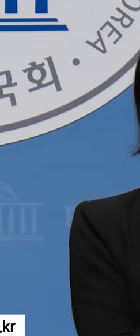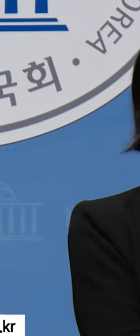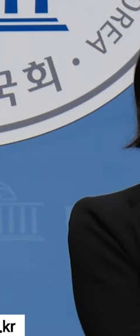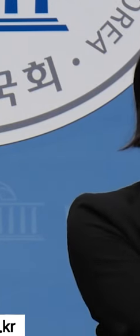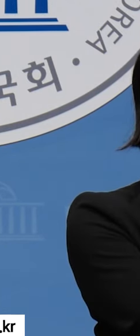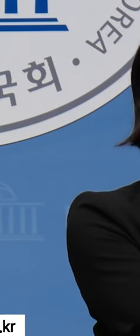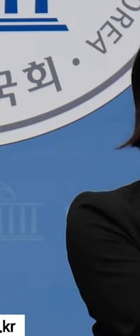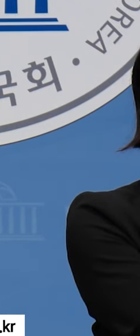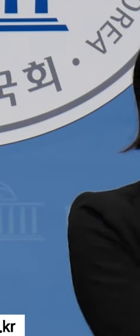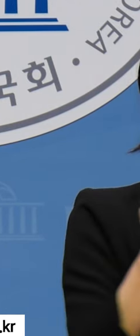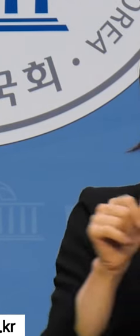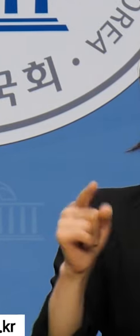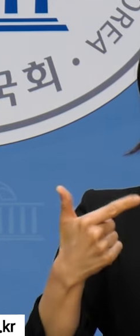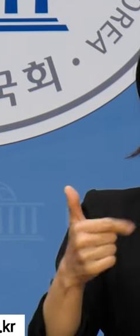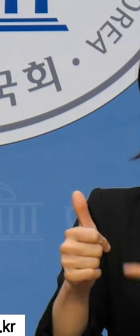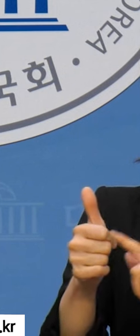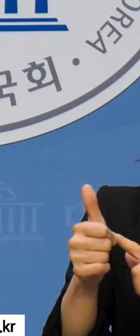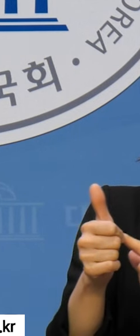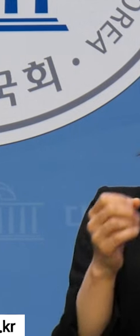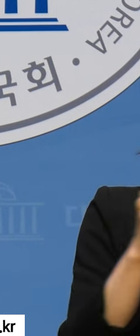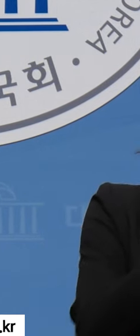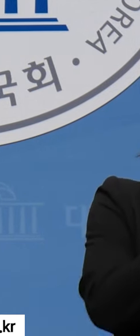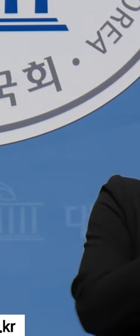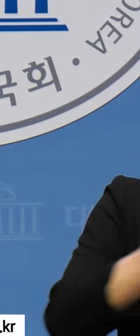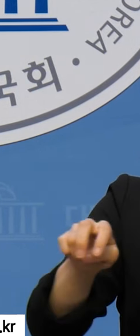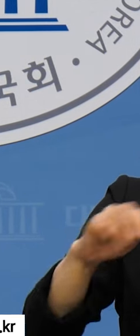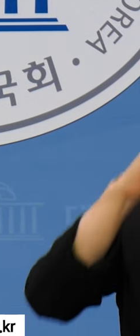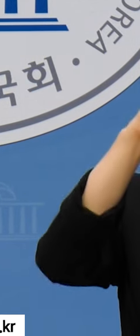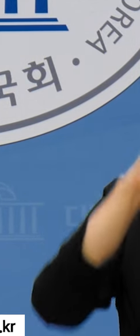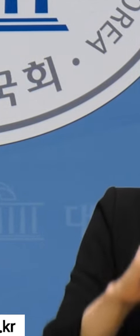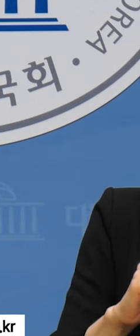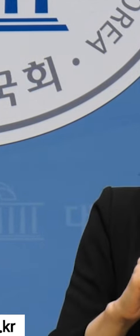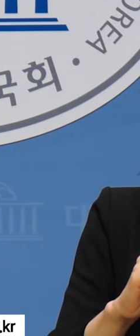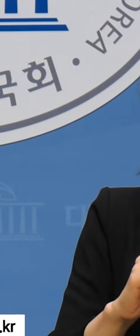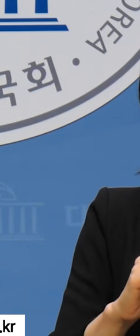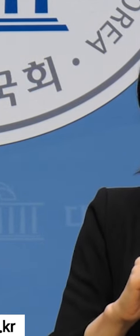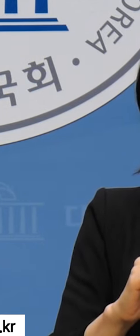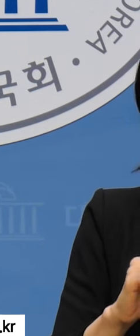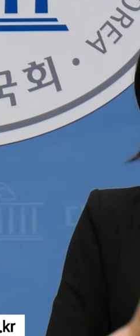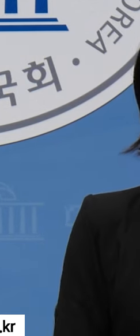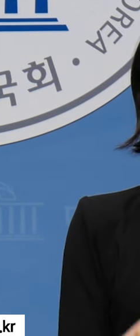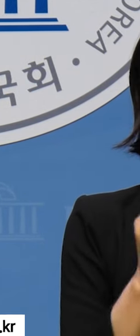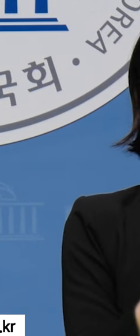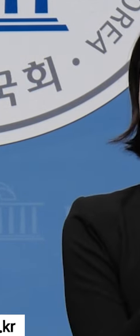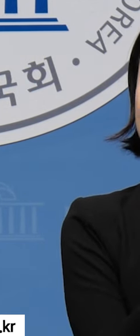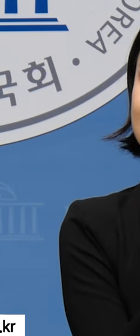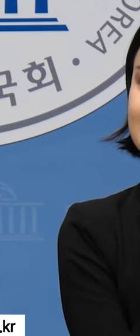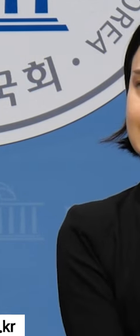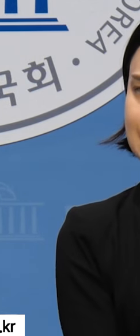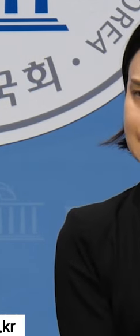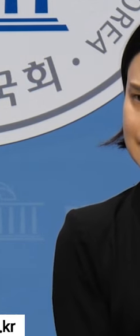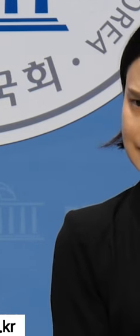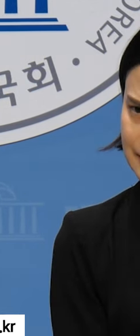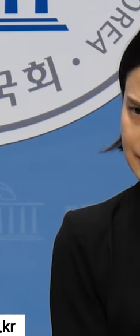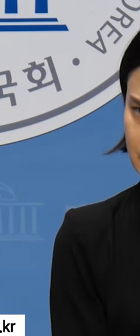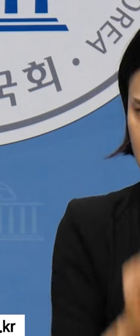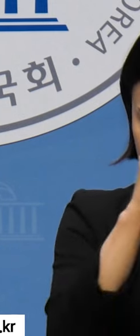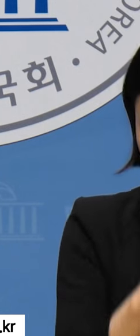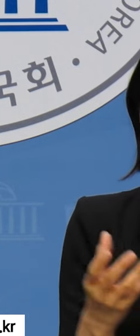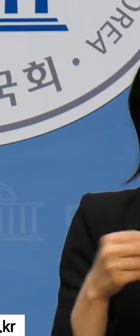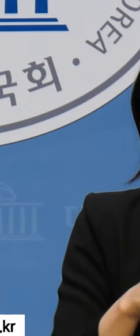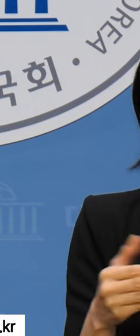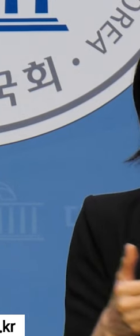한동은 비대위원장에게 보낸 문자 메시지에 댓글 팀이 직접적으로 언급된 것도